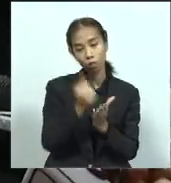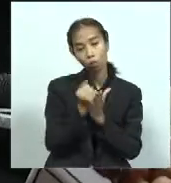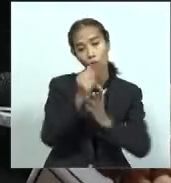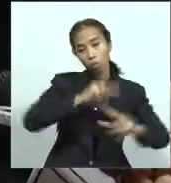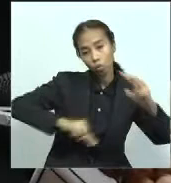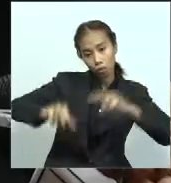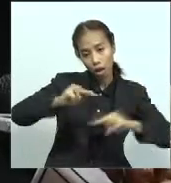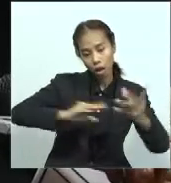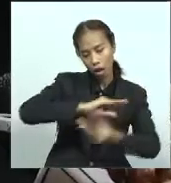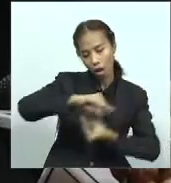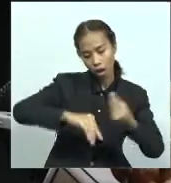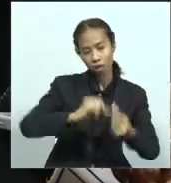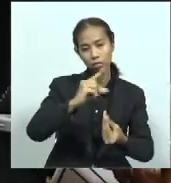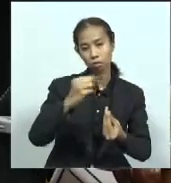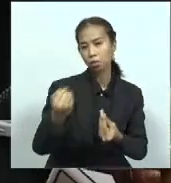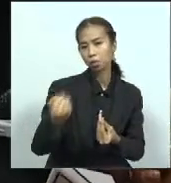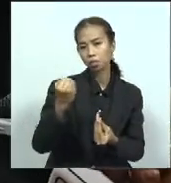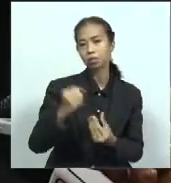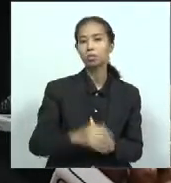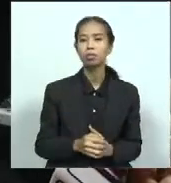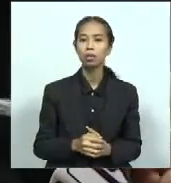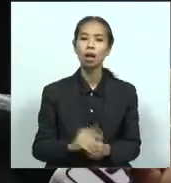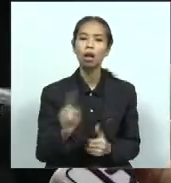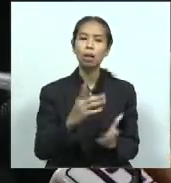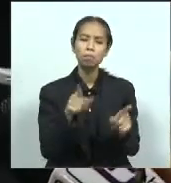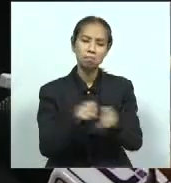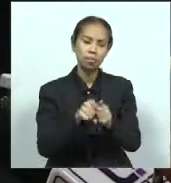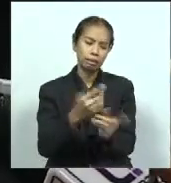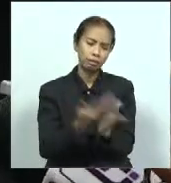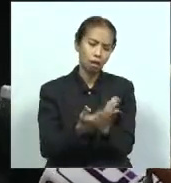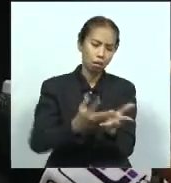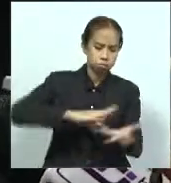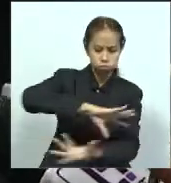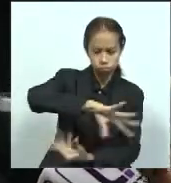ากให้การที่เราเรียกการกระจายรายได้เนี่ยให้ดีขึ้น